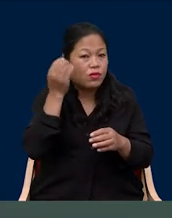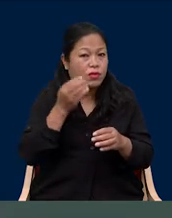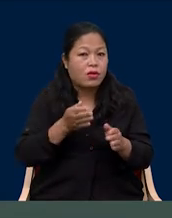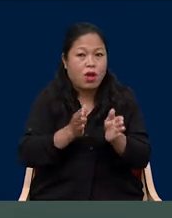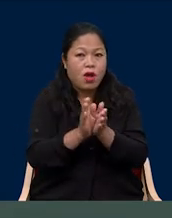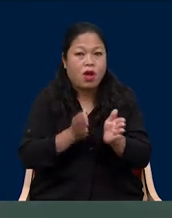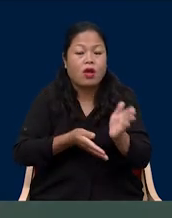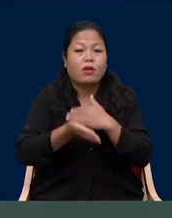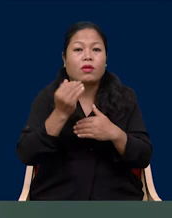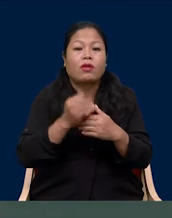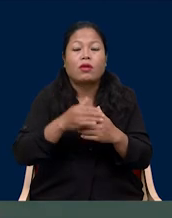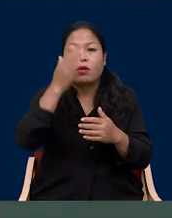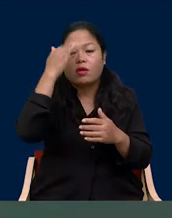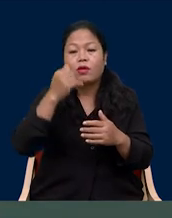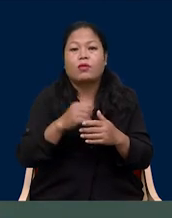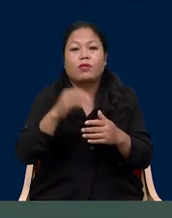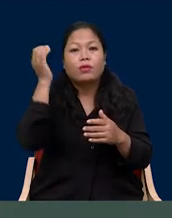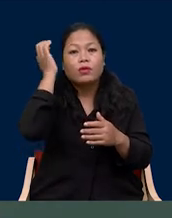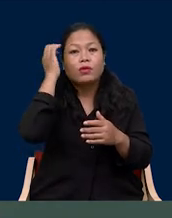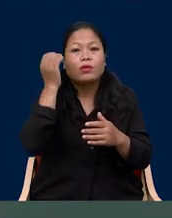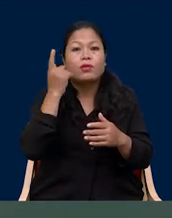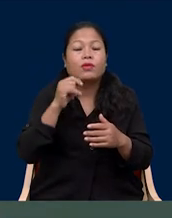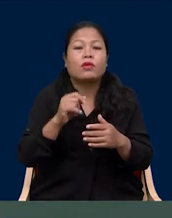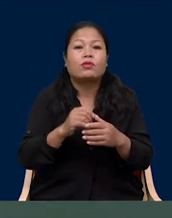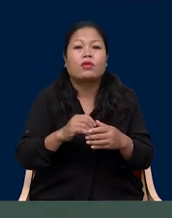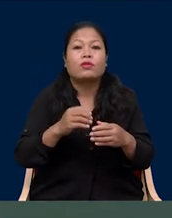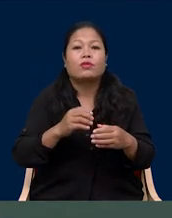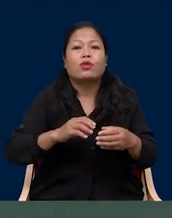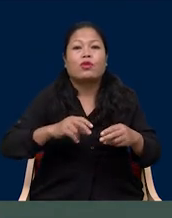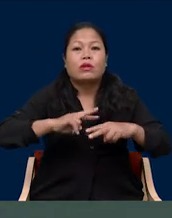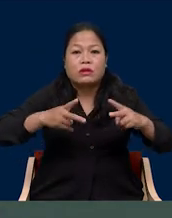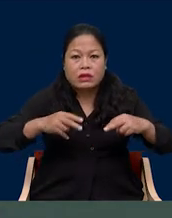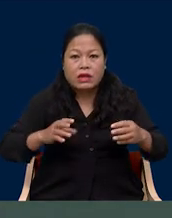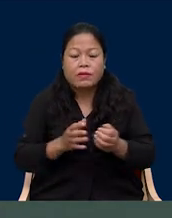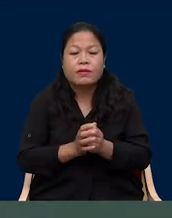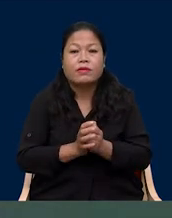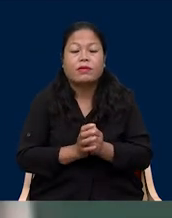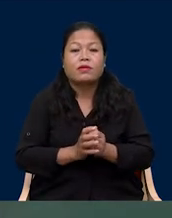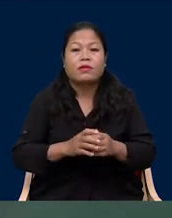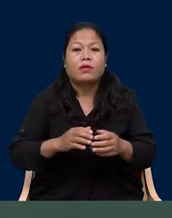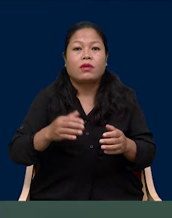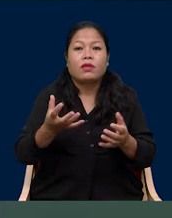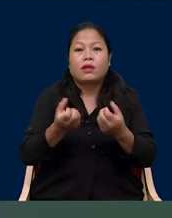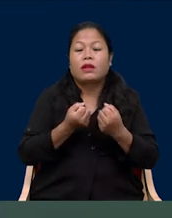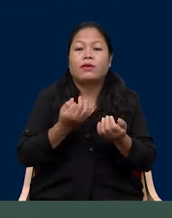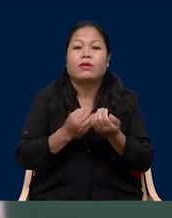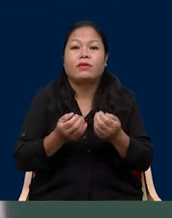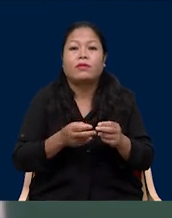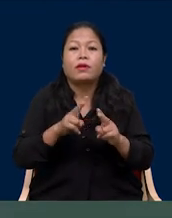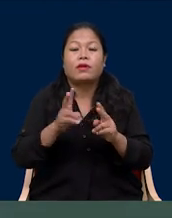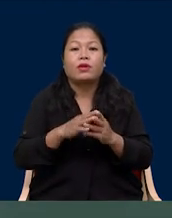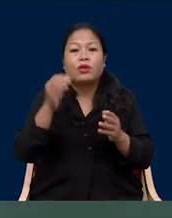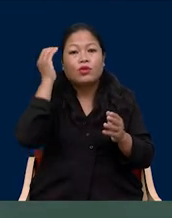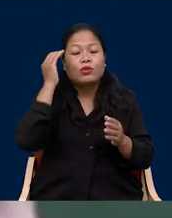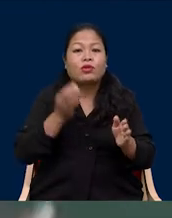एकदम कन्सियस हुनुपर्छ कि हामीले अगाडि बढ्दाखेरि कस्तो खालको इनोभेसन कस्तो खालको प्रडक्ट कन्ज्युमरले पनि हामीले कस्तो खालको प्रडक्ट कन्ज्युम